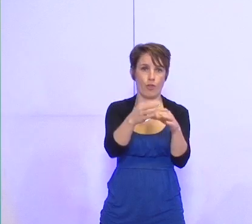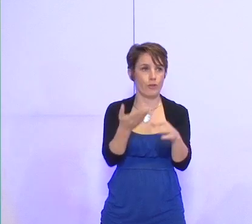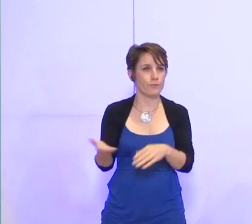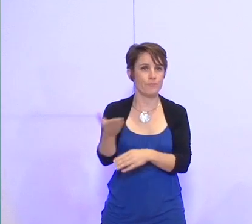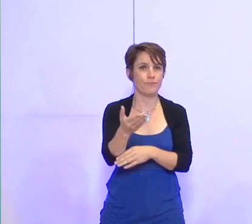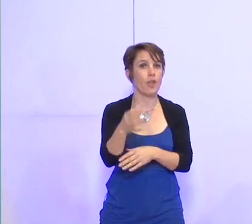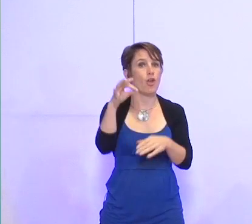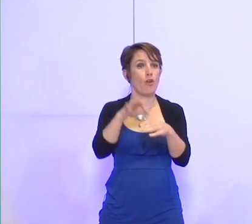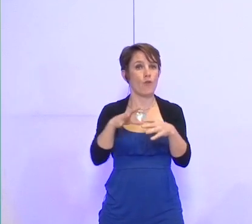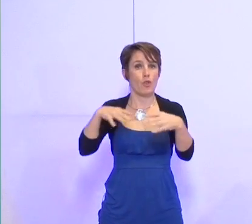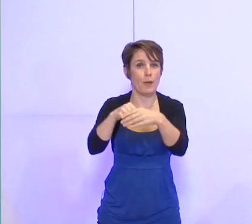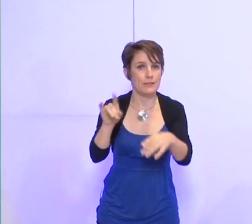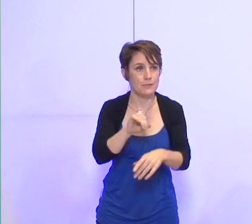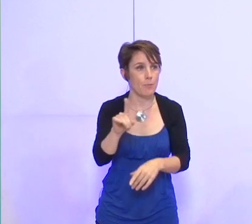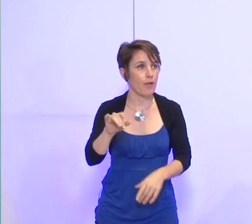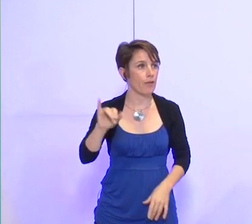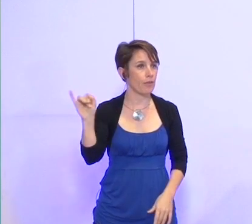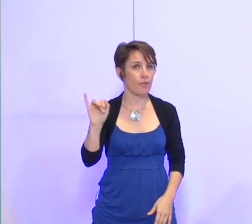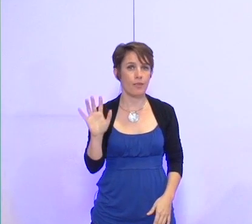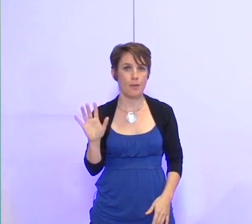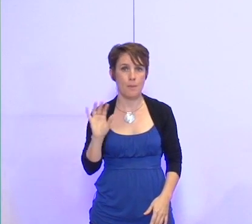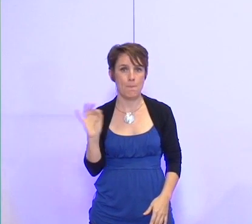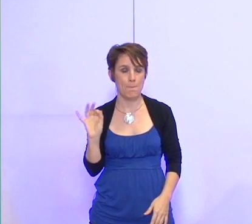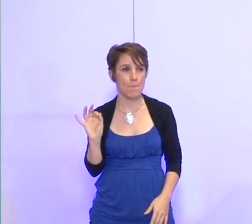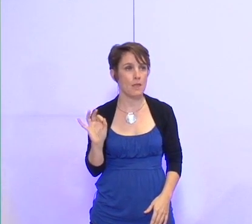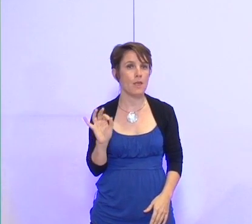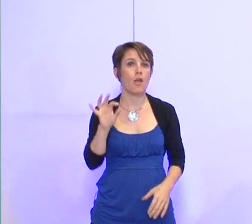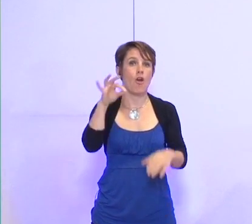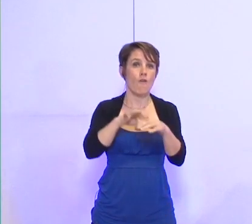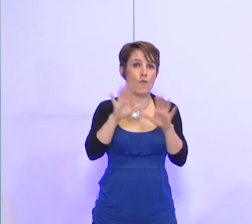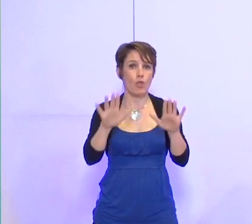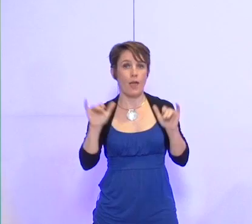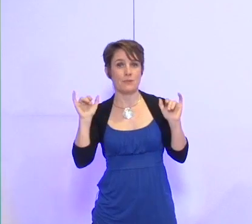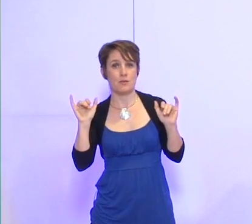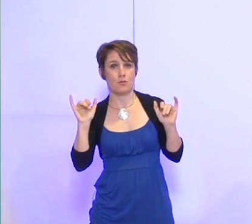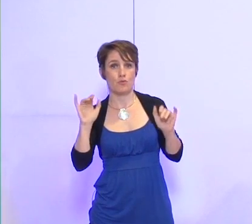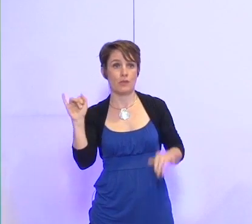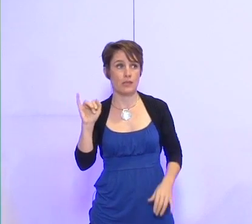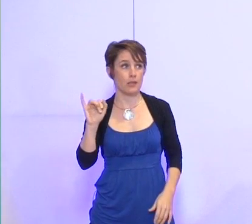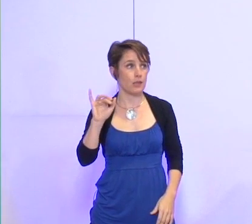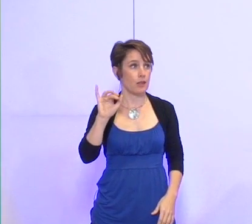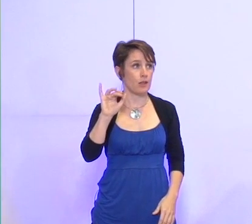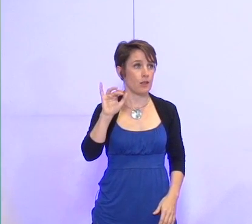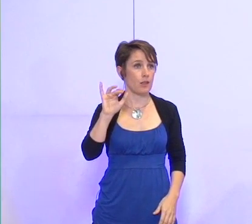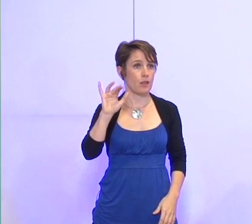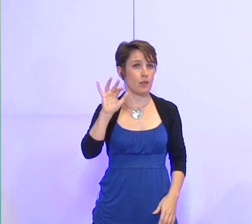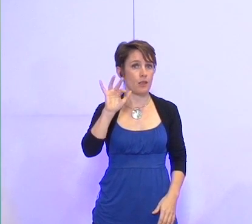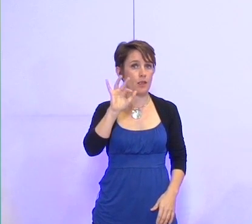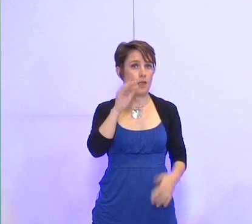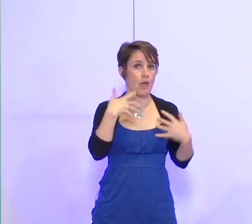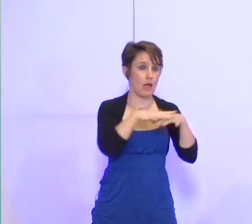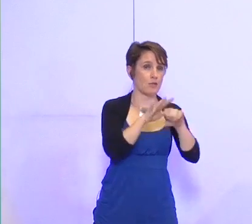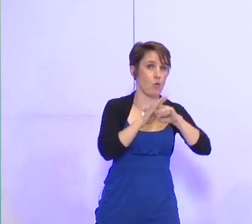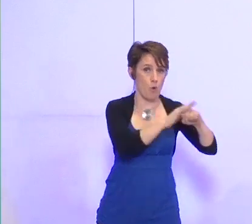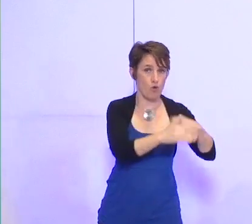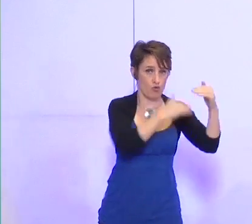Qui ne prend pas part au vote ? Qui s'abstient ? Le Rassemblement de gauche et de progrès,